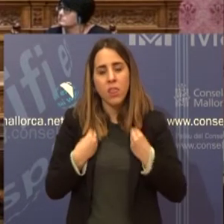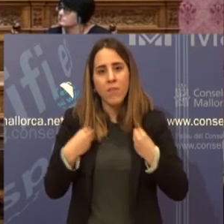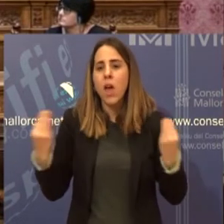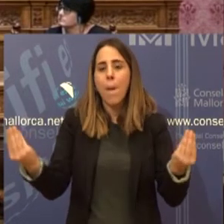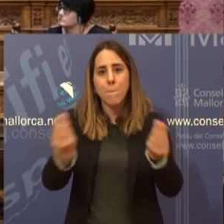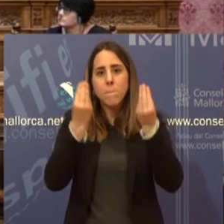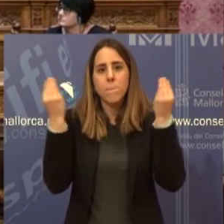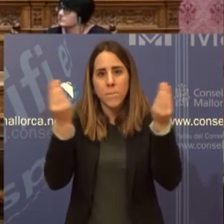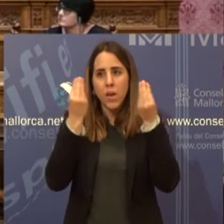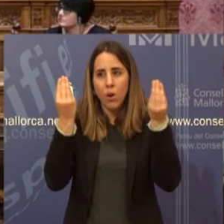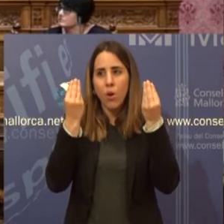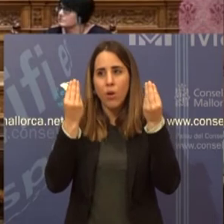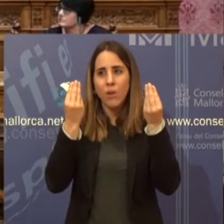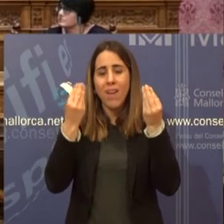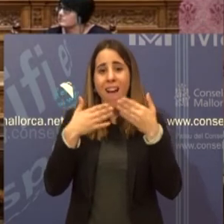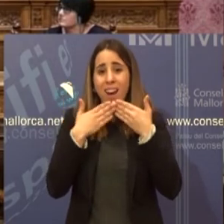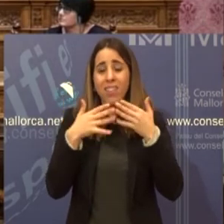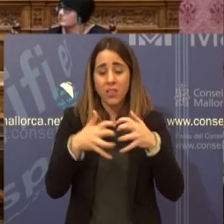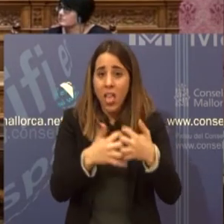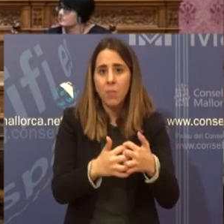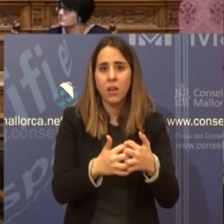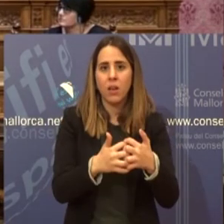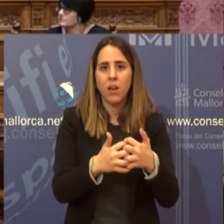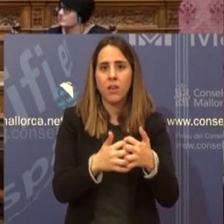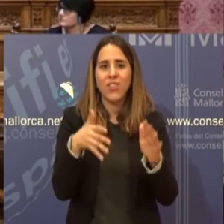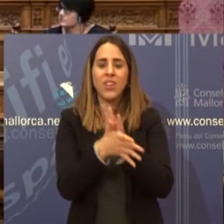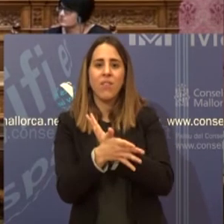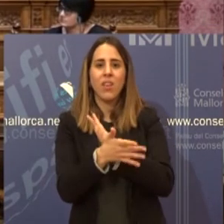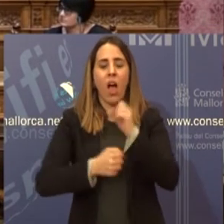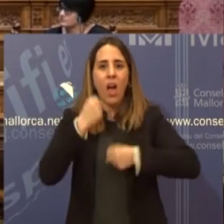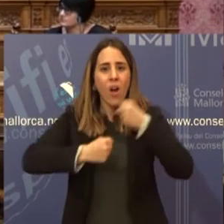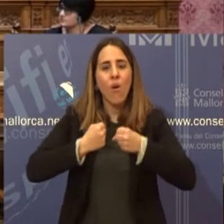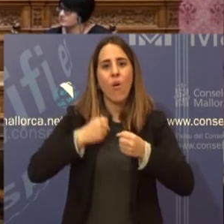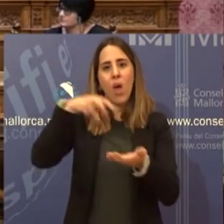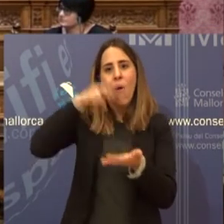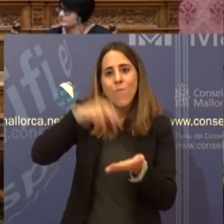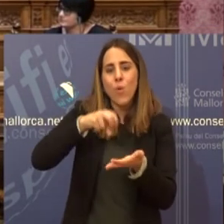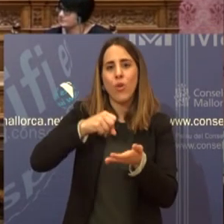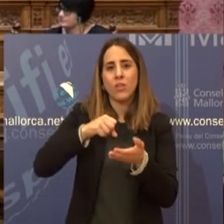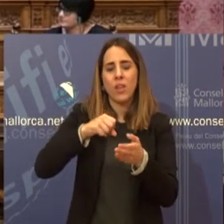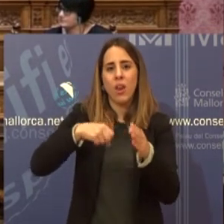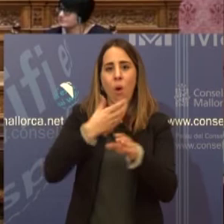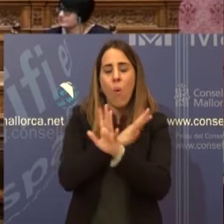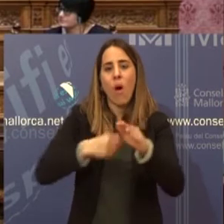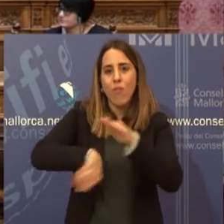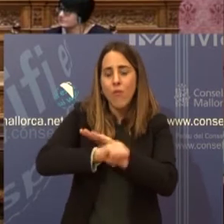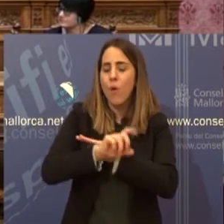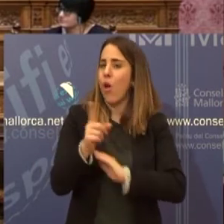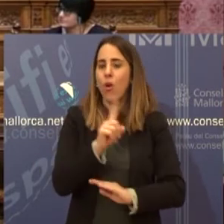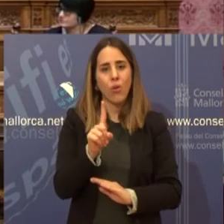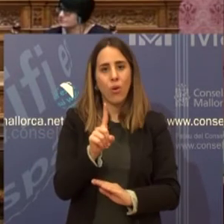vida. No vol dir que corrin, que votin, que puguin jugar a futbol, però sí